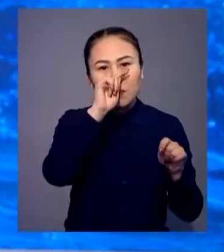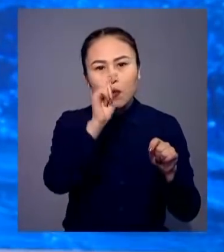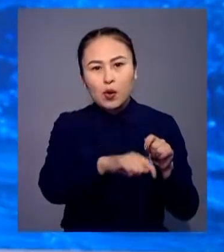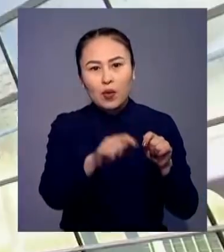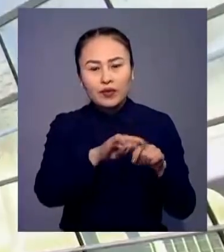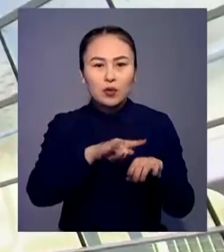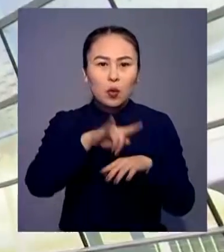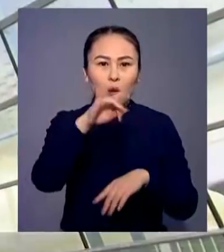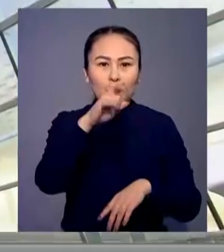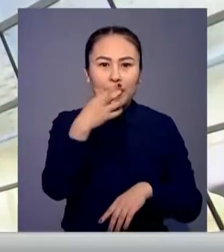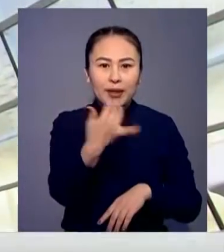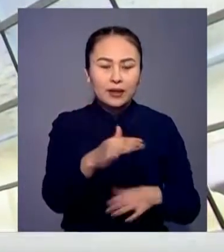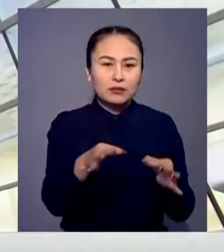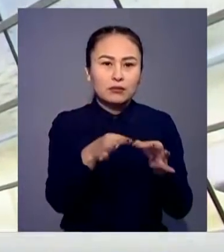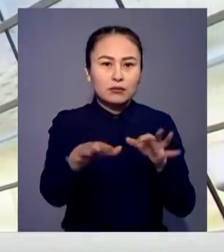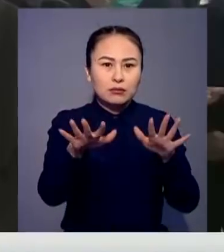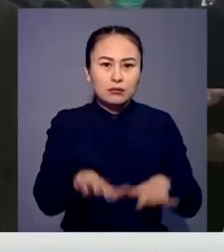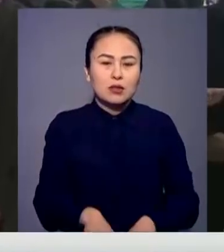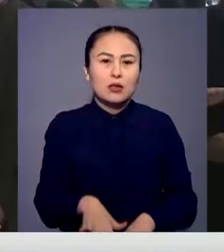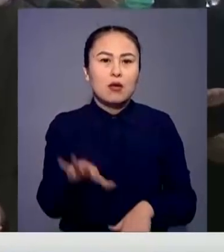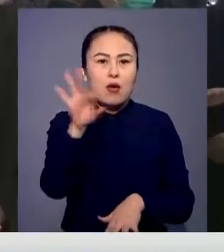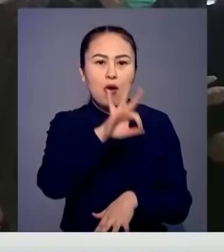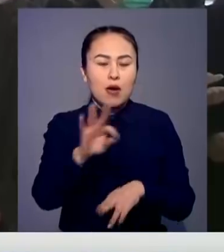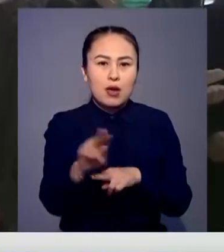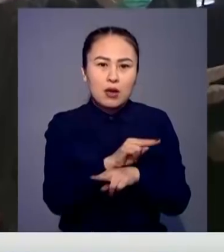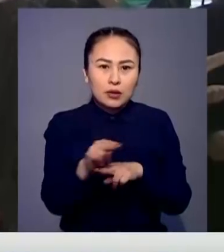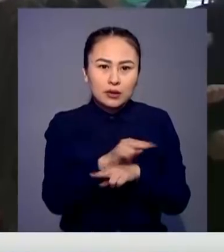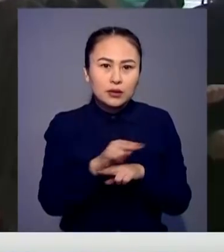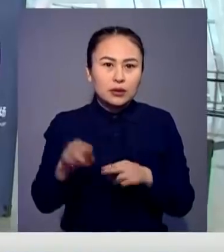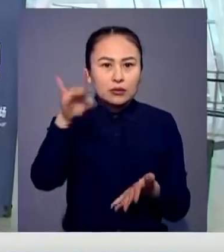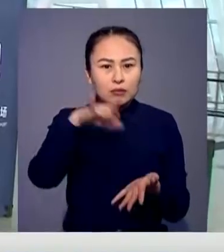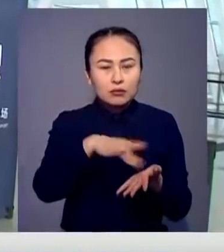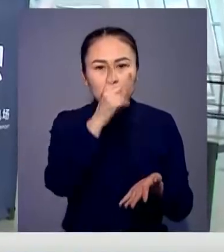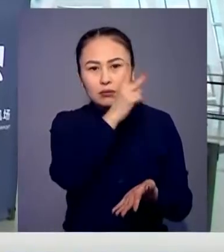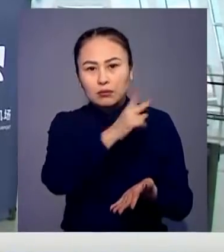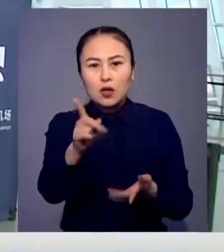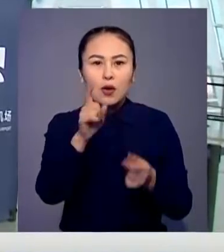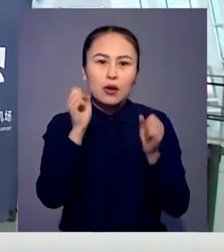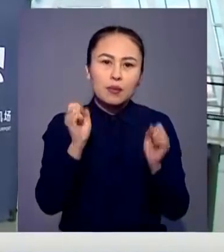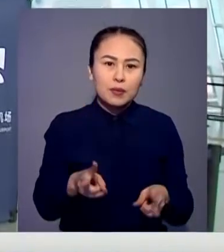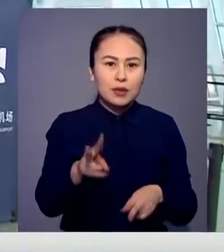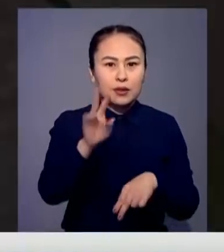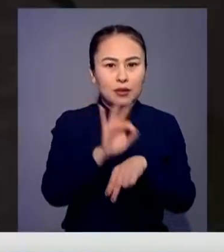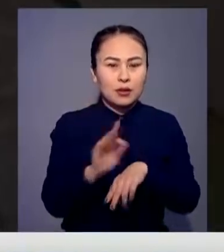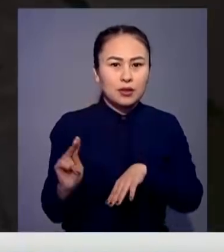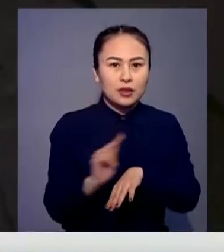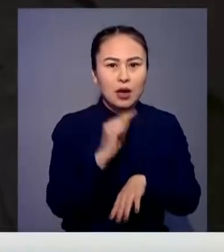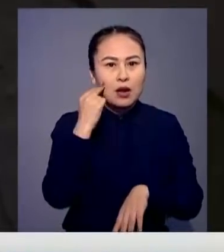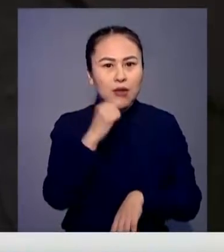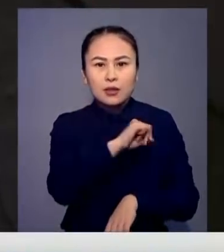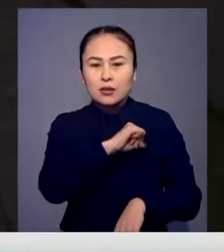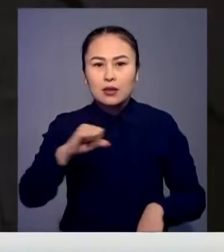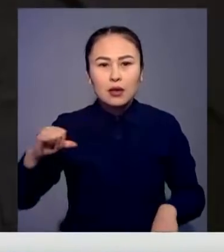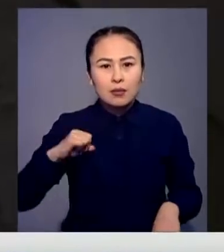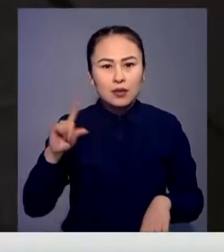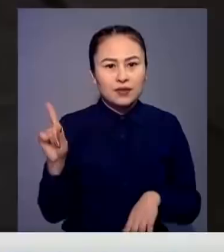провинциясының ауруды бақылау және емдеу орталығын барып көріп, қауіпті дертке шалдыққандарды емдеу үшін ең сапалы ем-дом қолдануға шақырды.